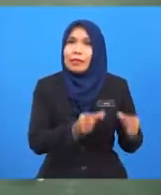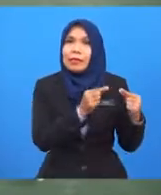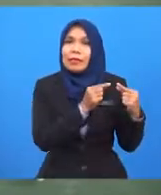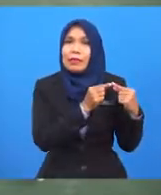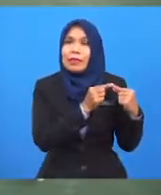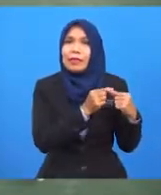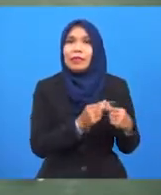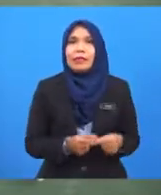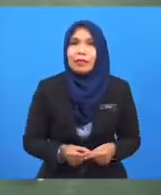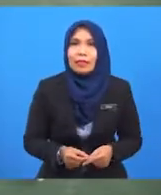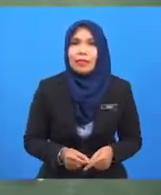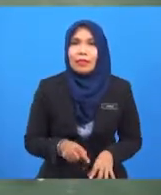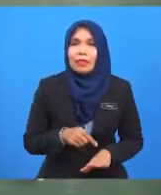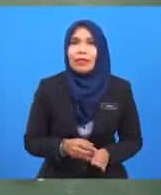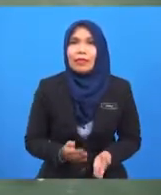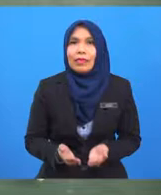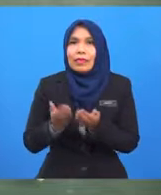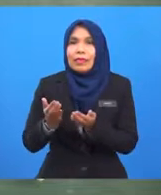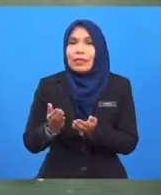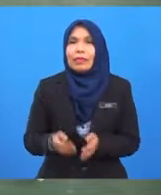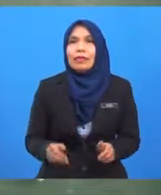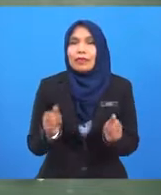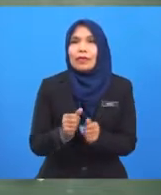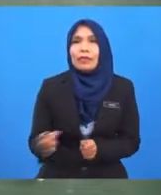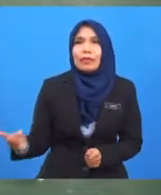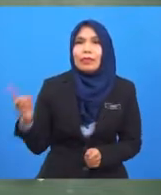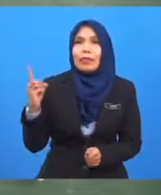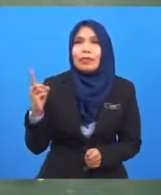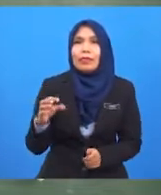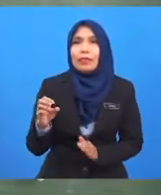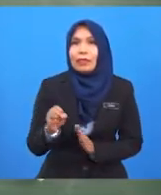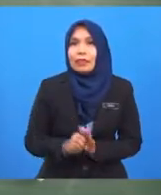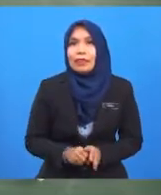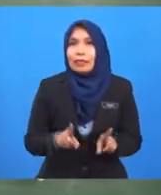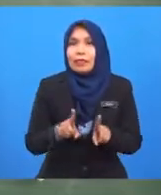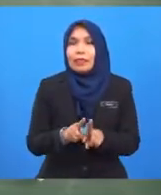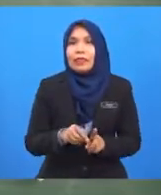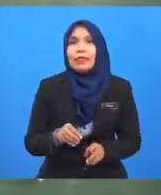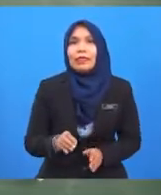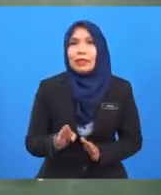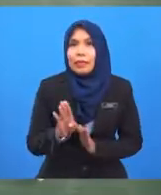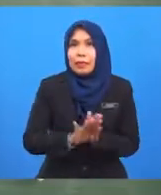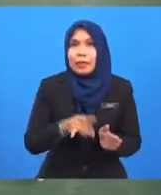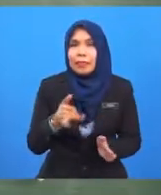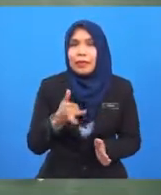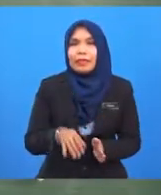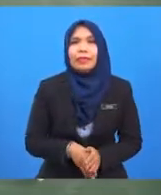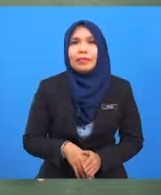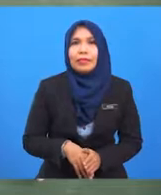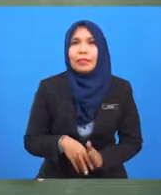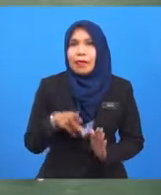diangkat dengan menggunakan daya semasa bermain. Permainan ini